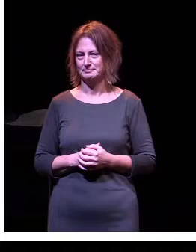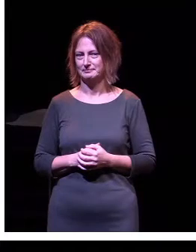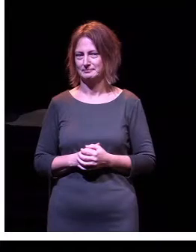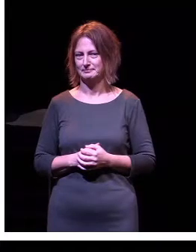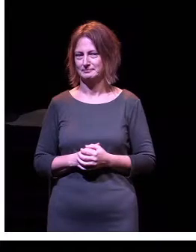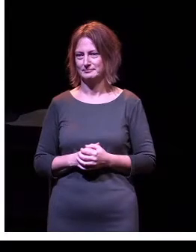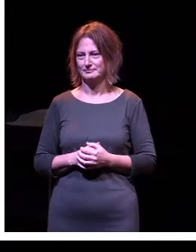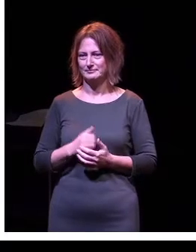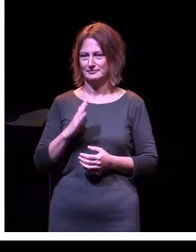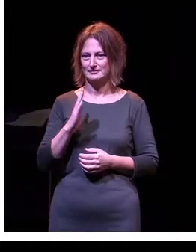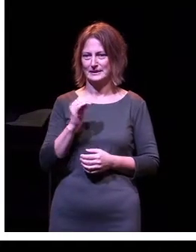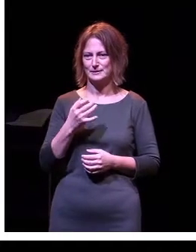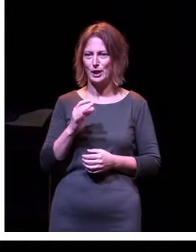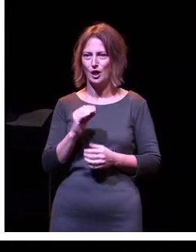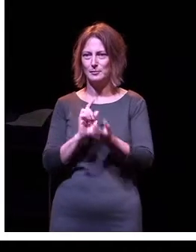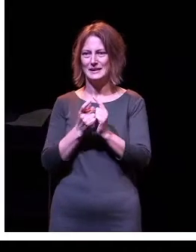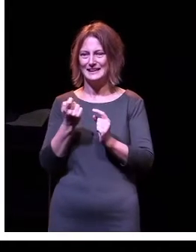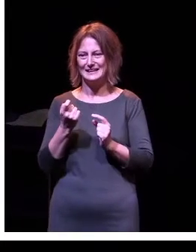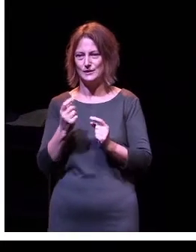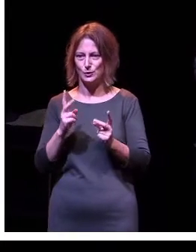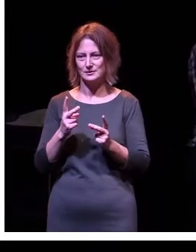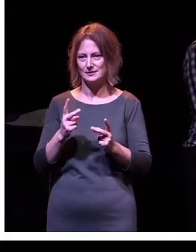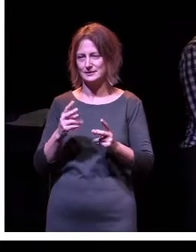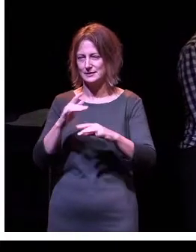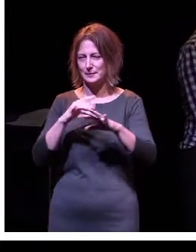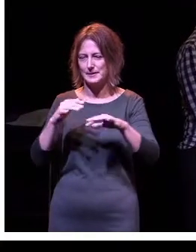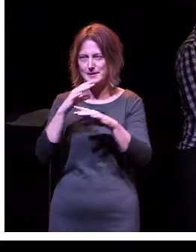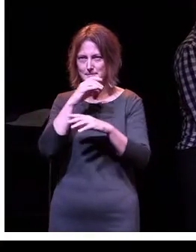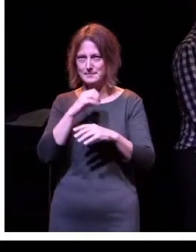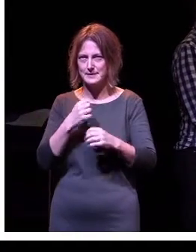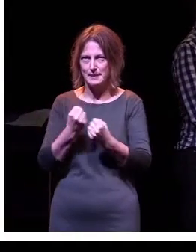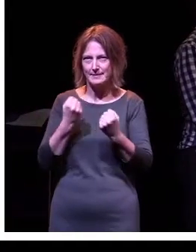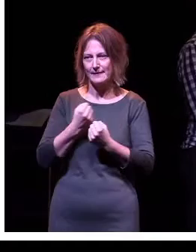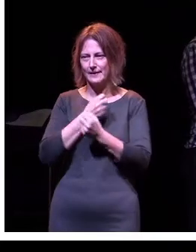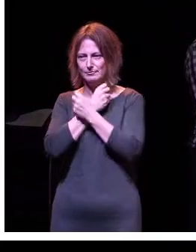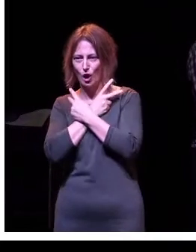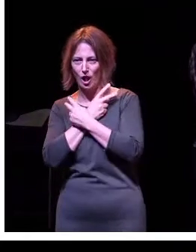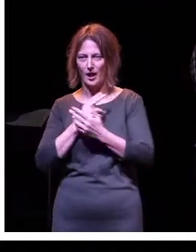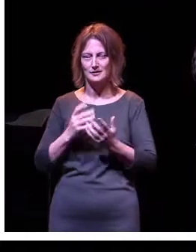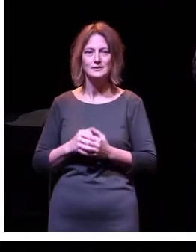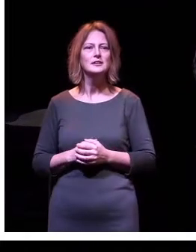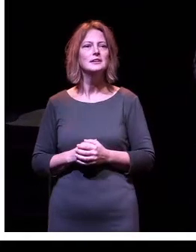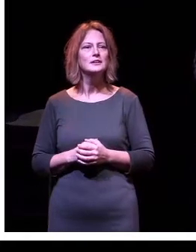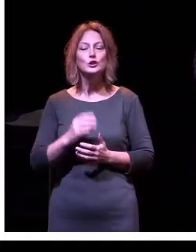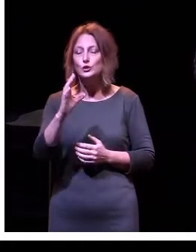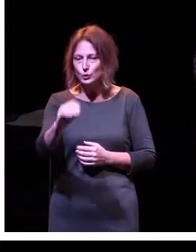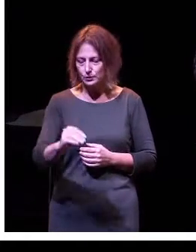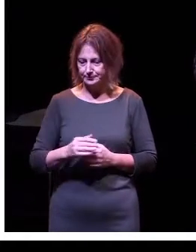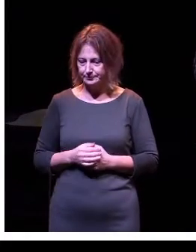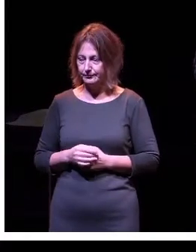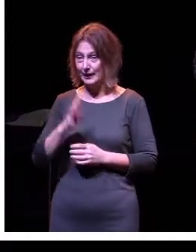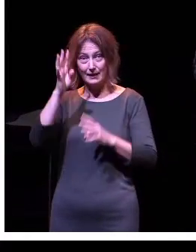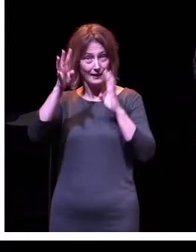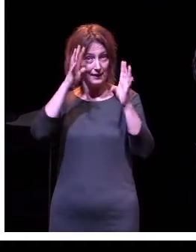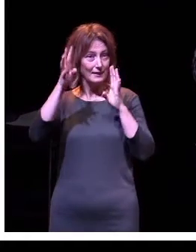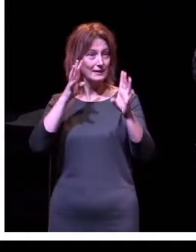Riktig gala stämning här känner jag. Genom denna, och så här var det också att den här kreativa